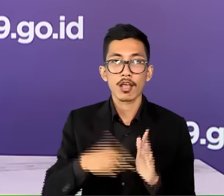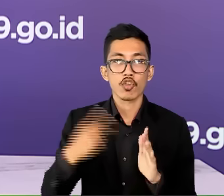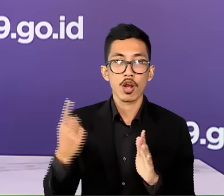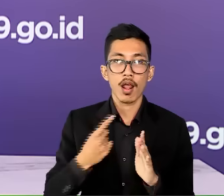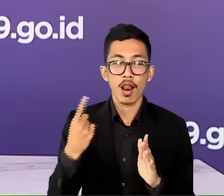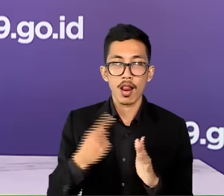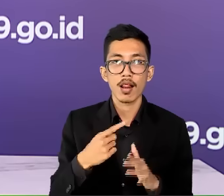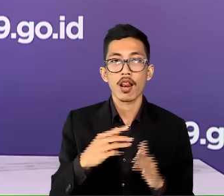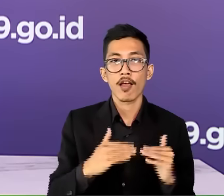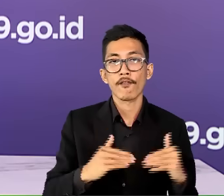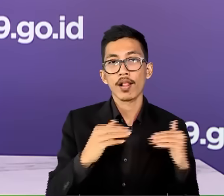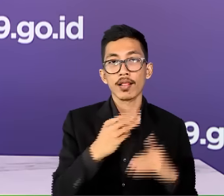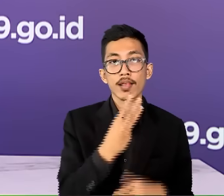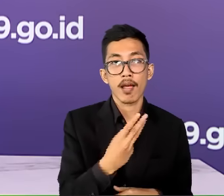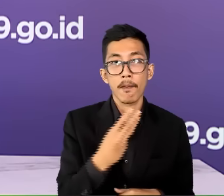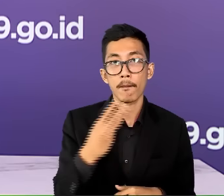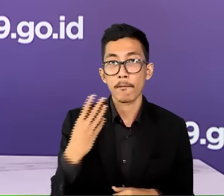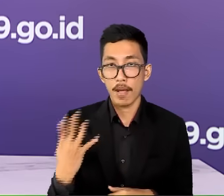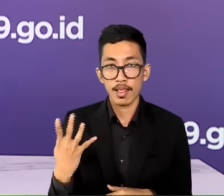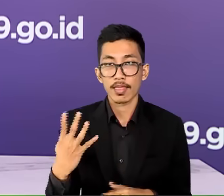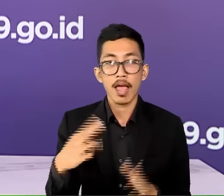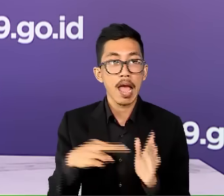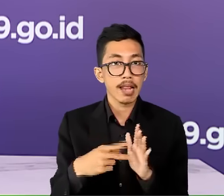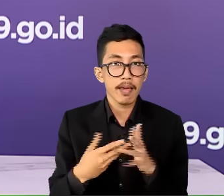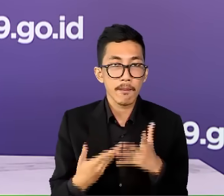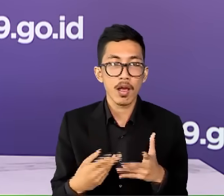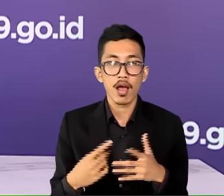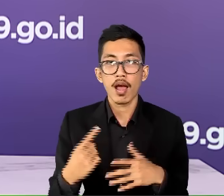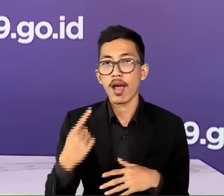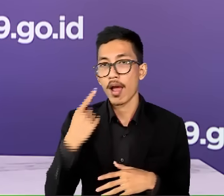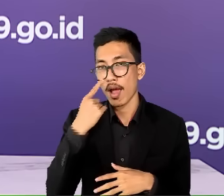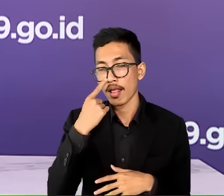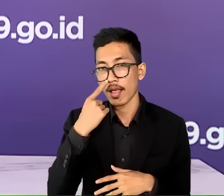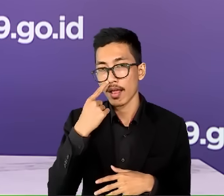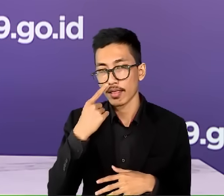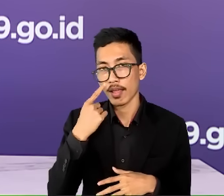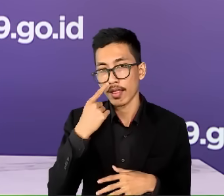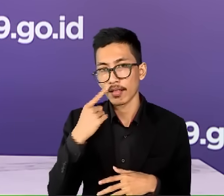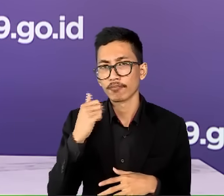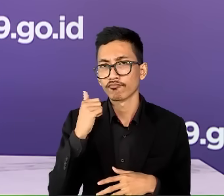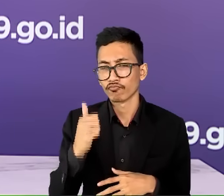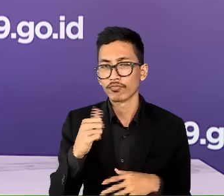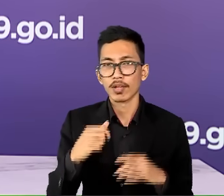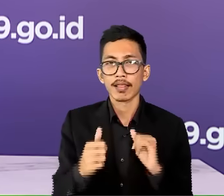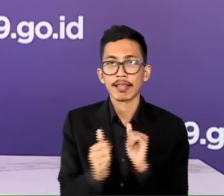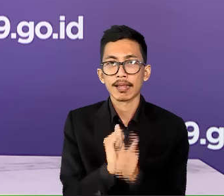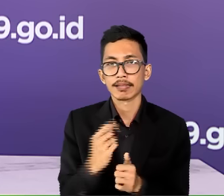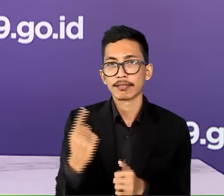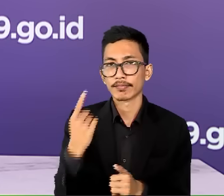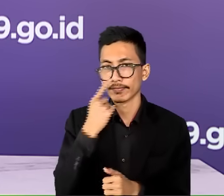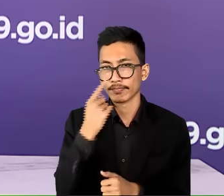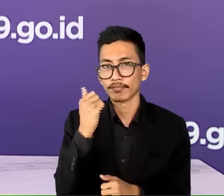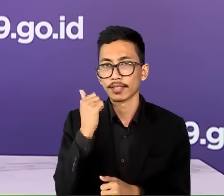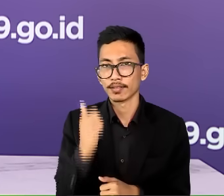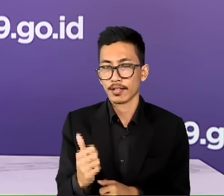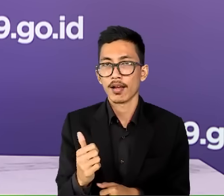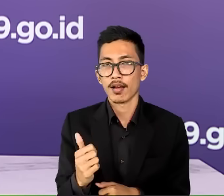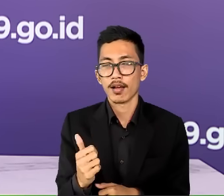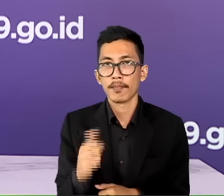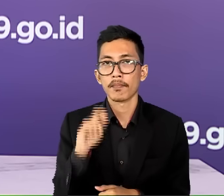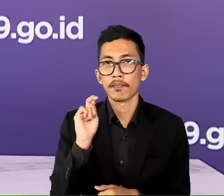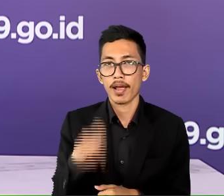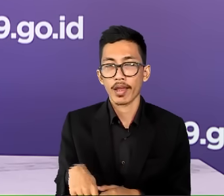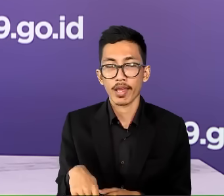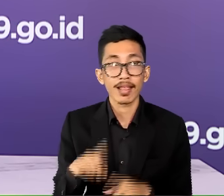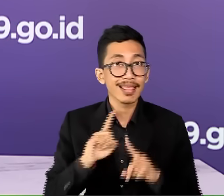perluasan cakupan testing, maka penggunaan rapid test antigen diizinkan sebagai alat dukung klaim COVID-19